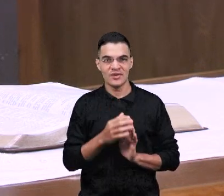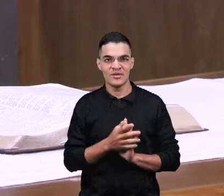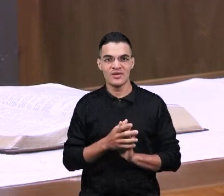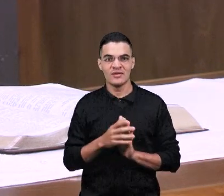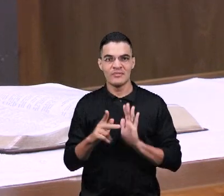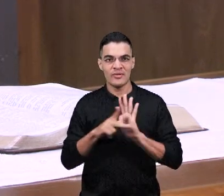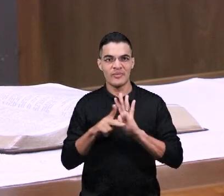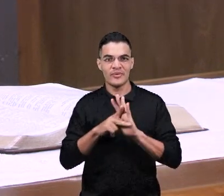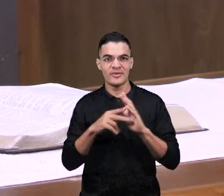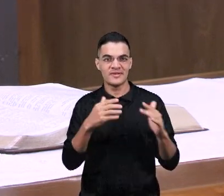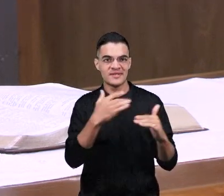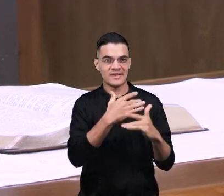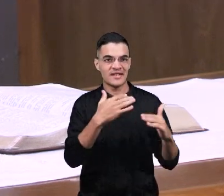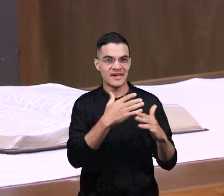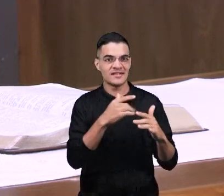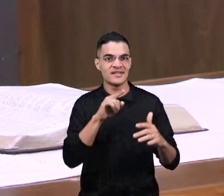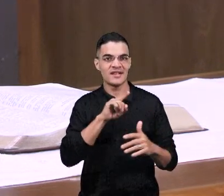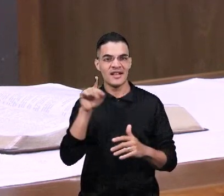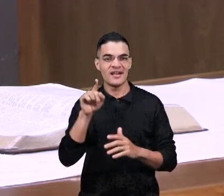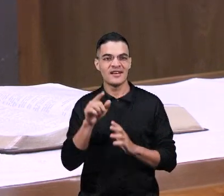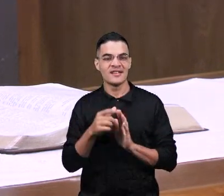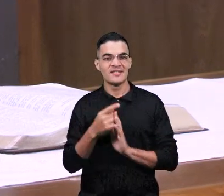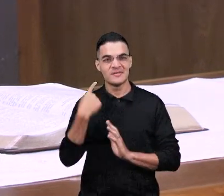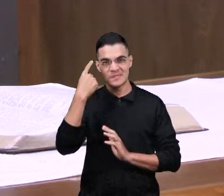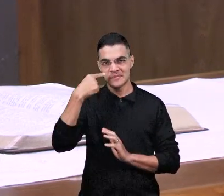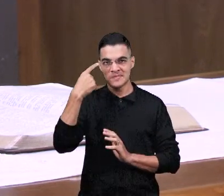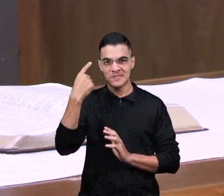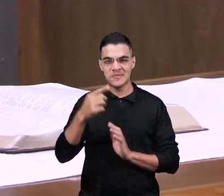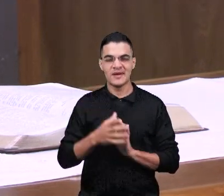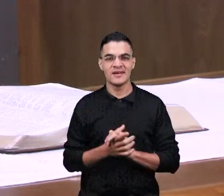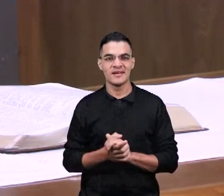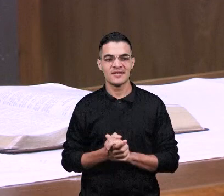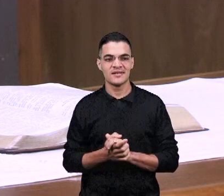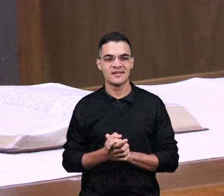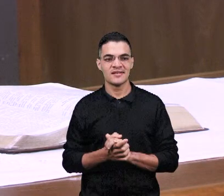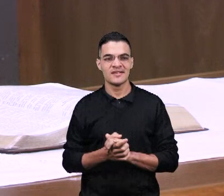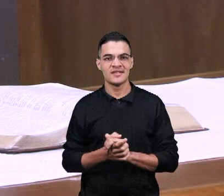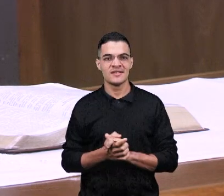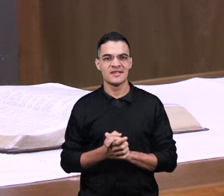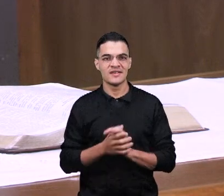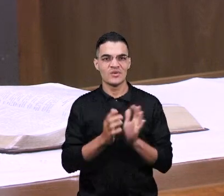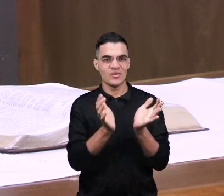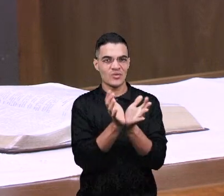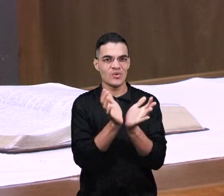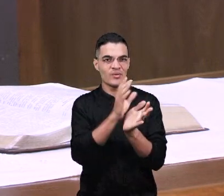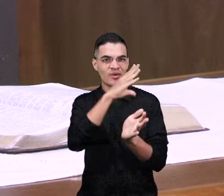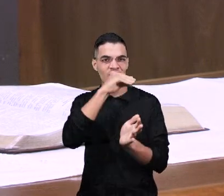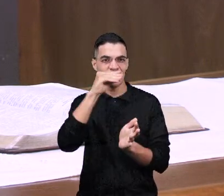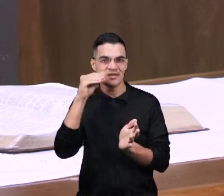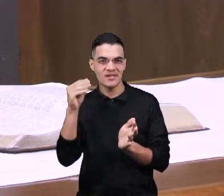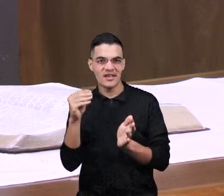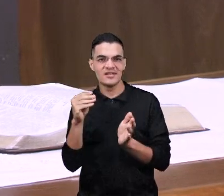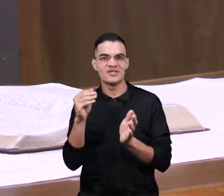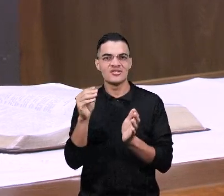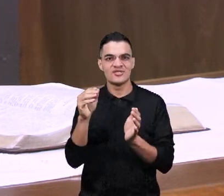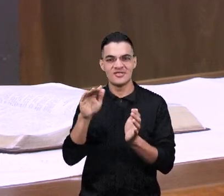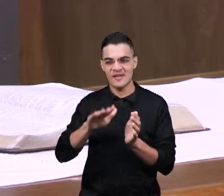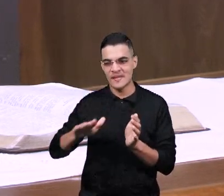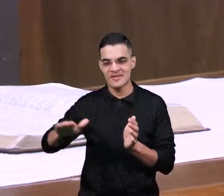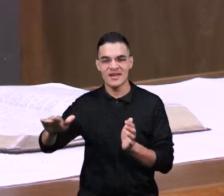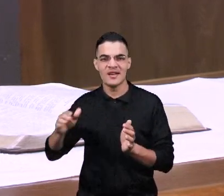ville de l'Espagne. Un groupe d'adolescents,